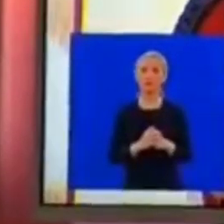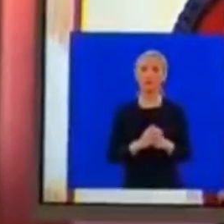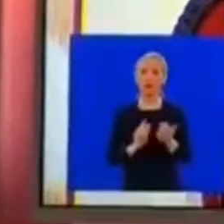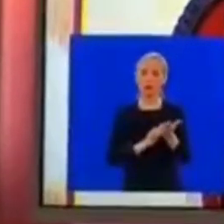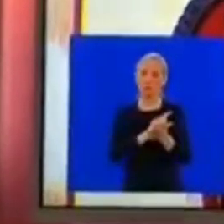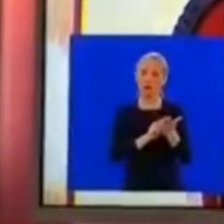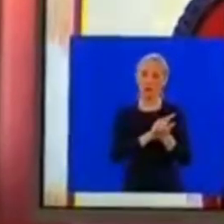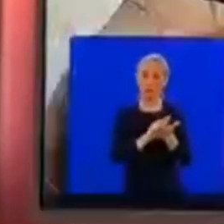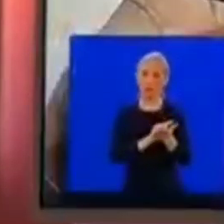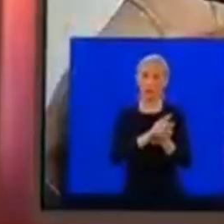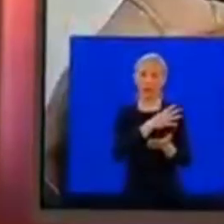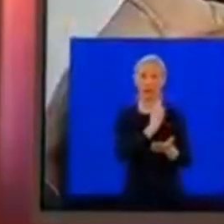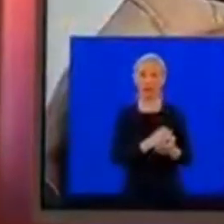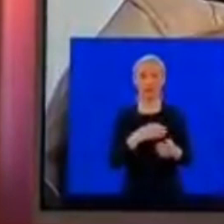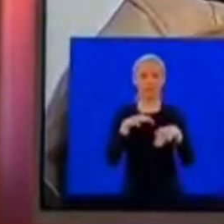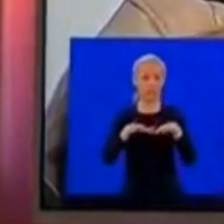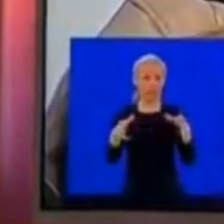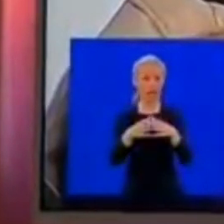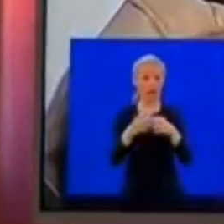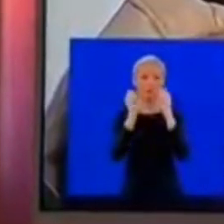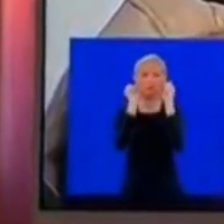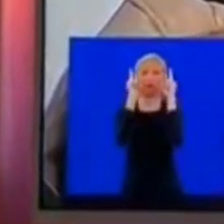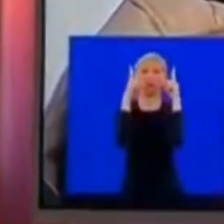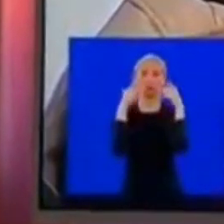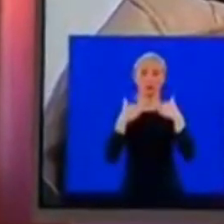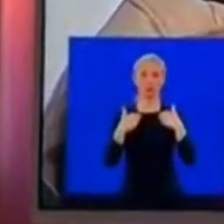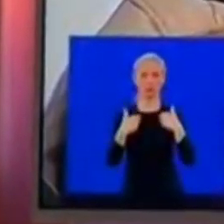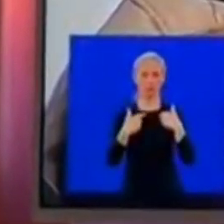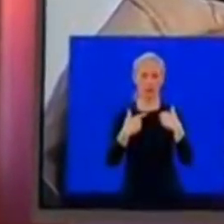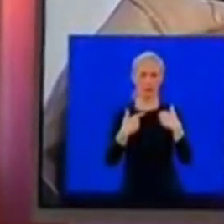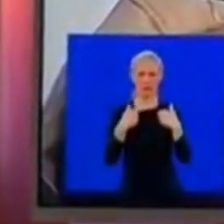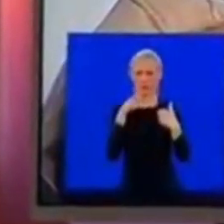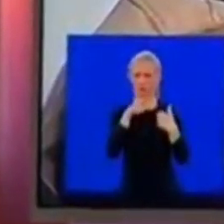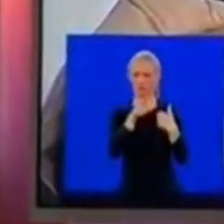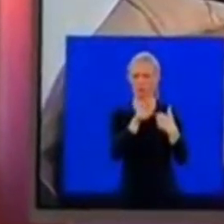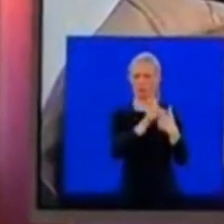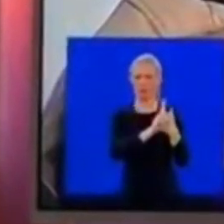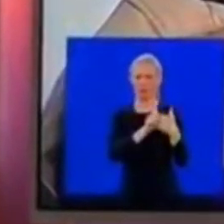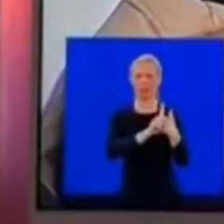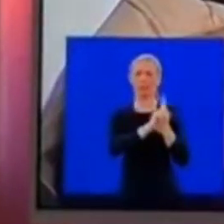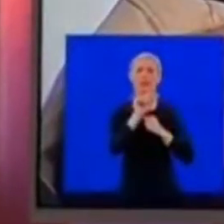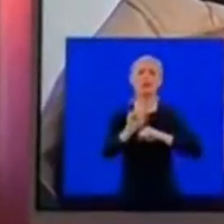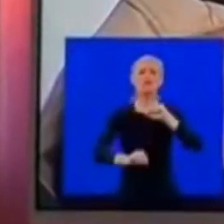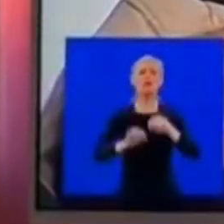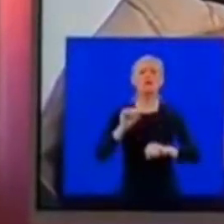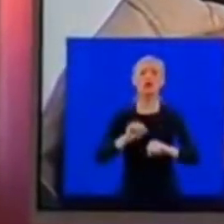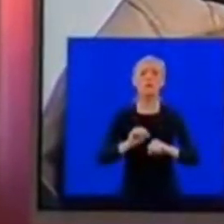Vrijeme je, hrvatski narode, da se probudiš. Ti nisi ni nesposoban narod,